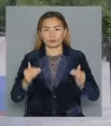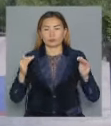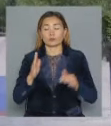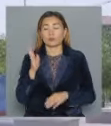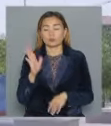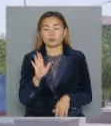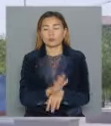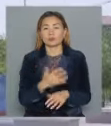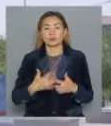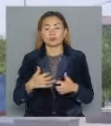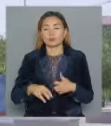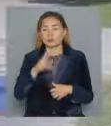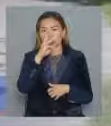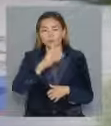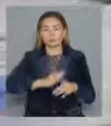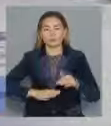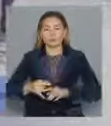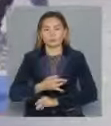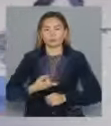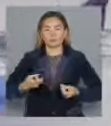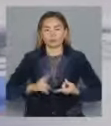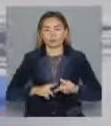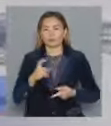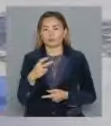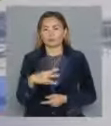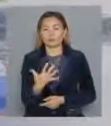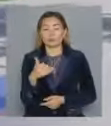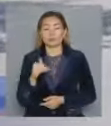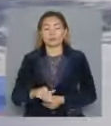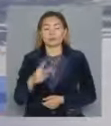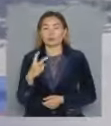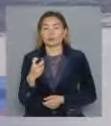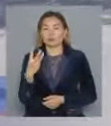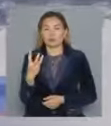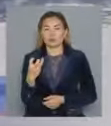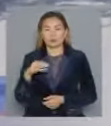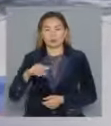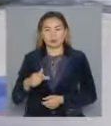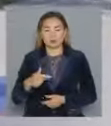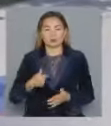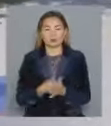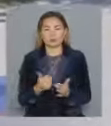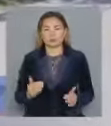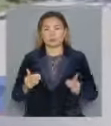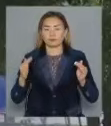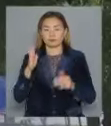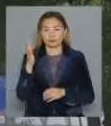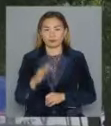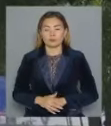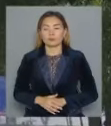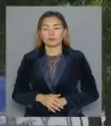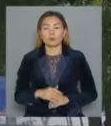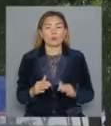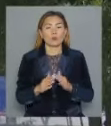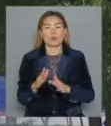жатады. Орташа жалақы сала мен өңірге байланысты 135 мың теңгеден 200-300 мың теңгеге дейін өседі. Бұл тұрғын